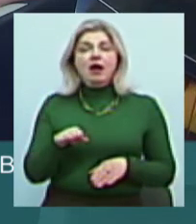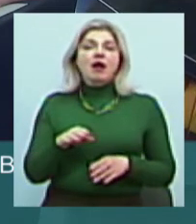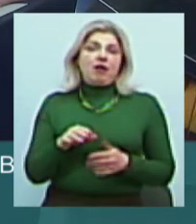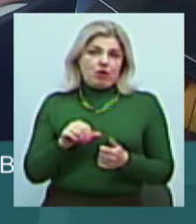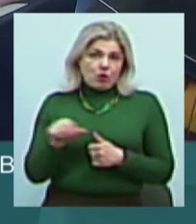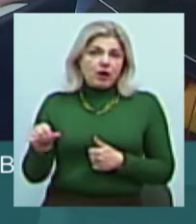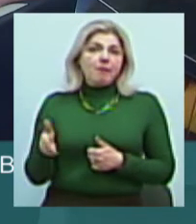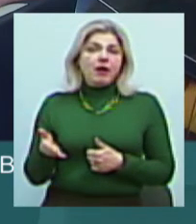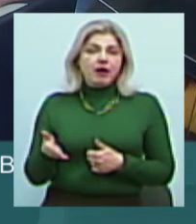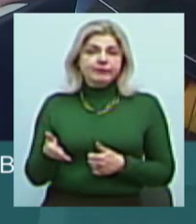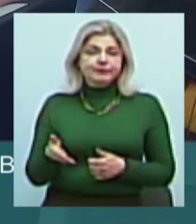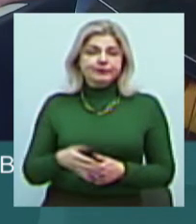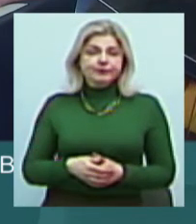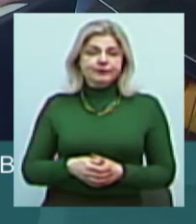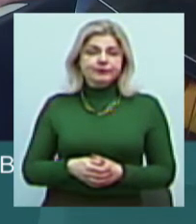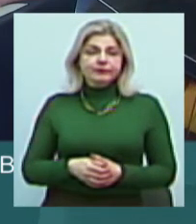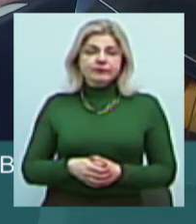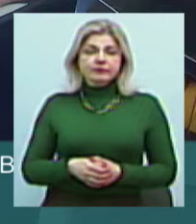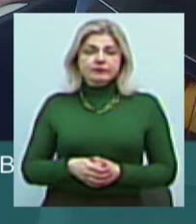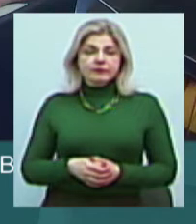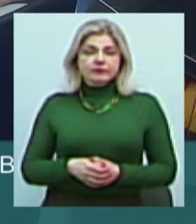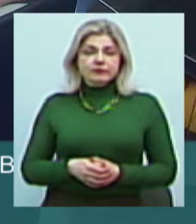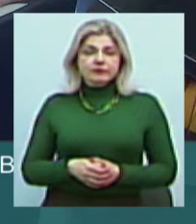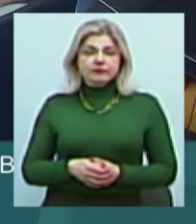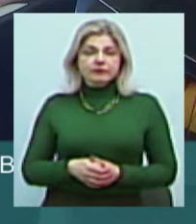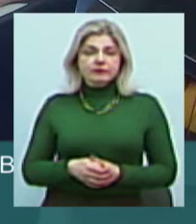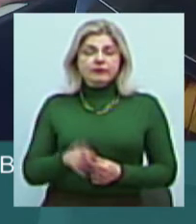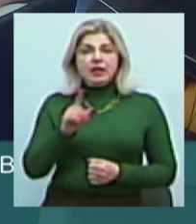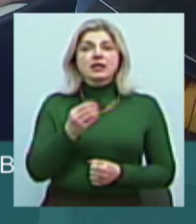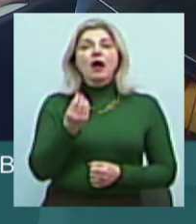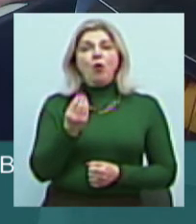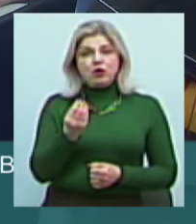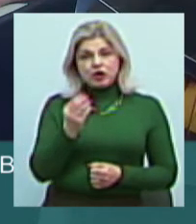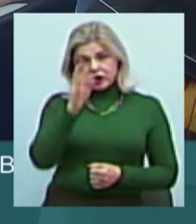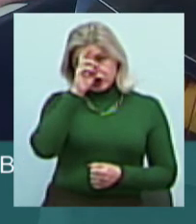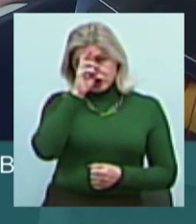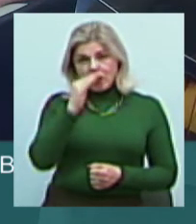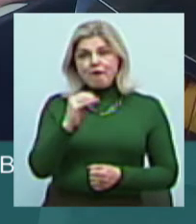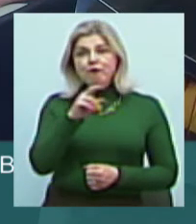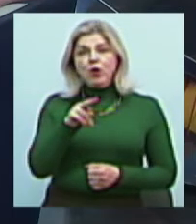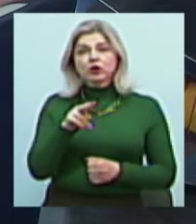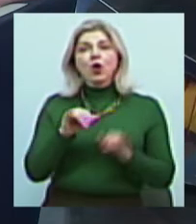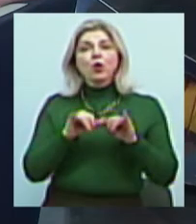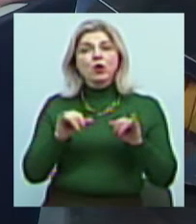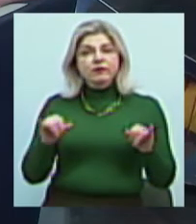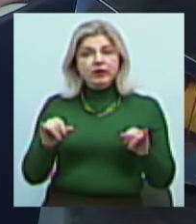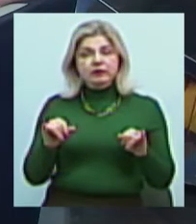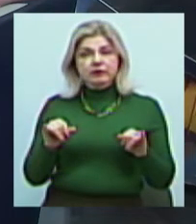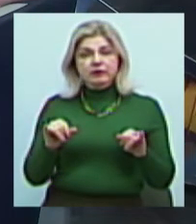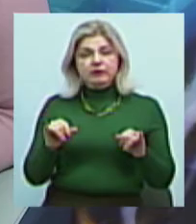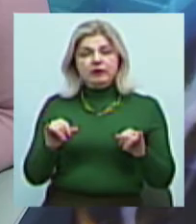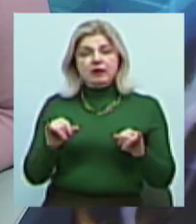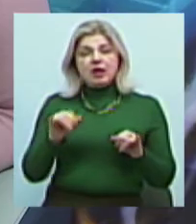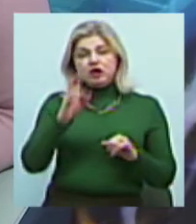Зокрема, і да, ДФРР за кошти Державного фонду розвитку,